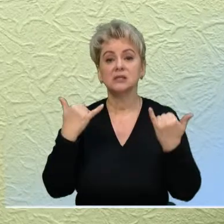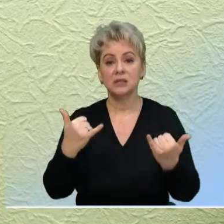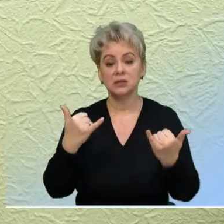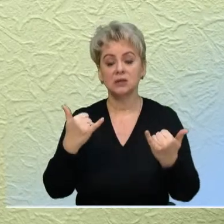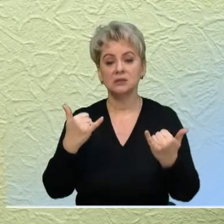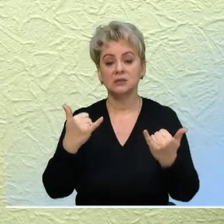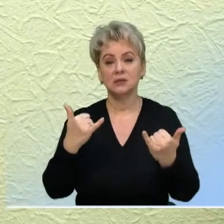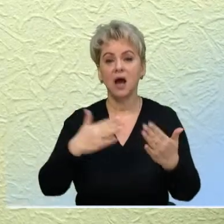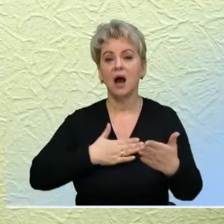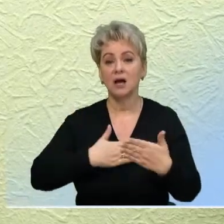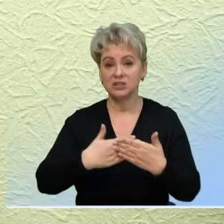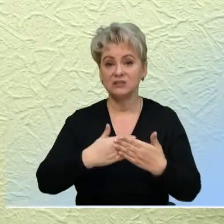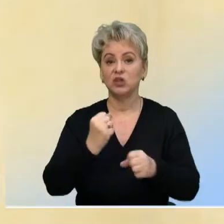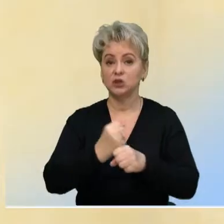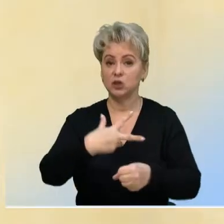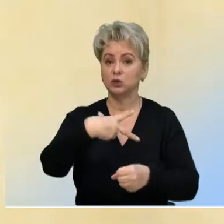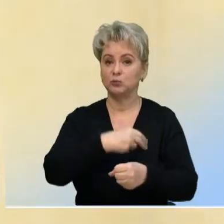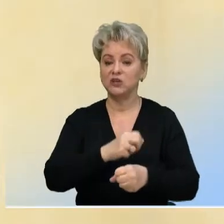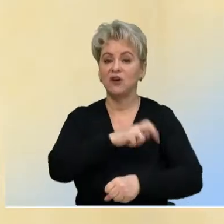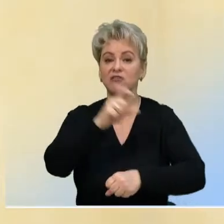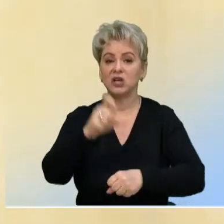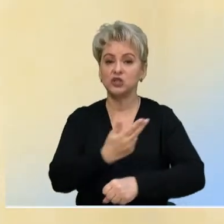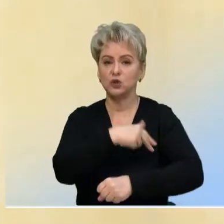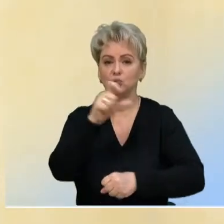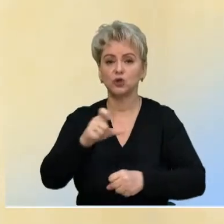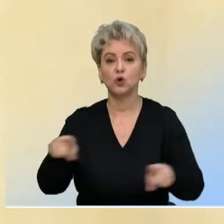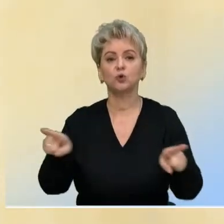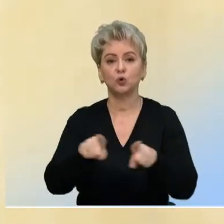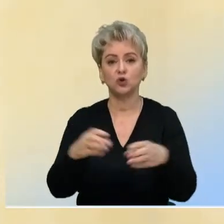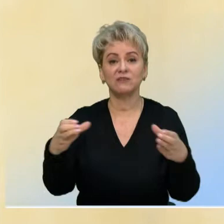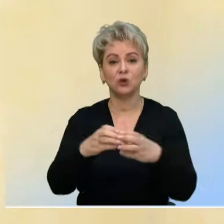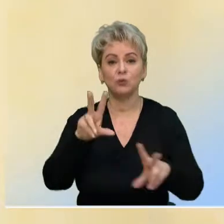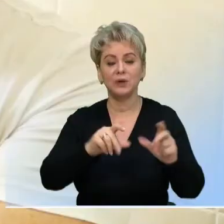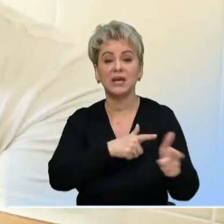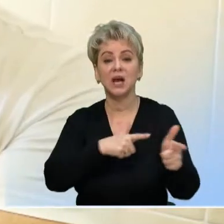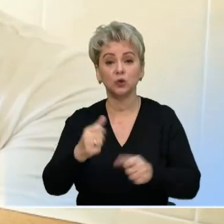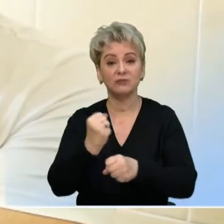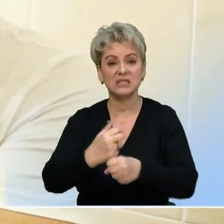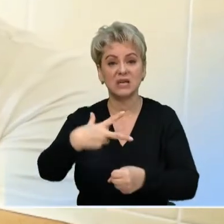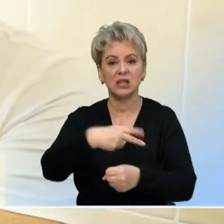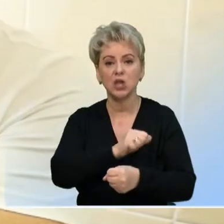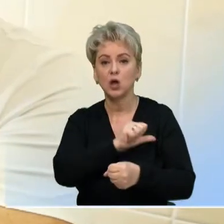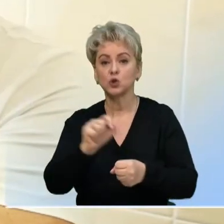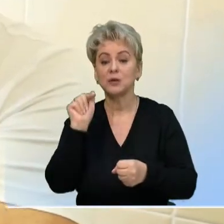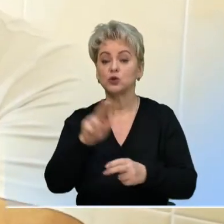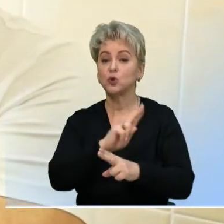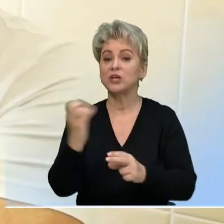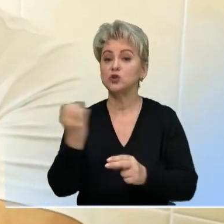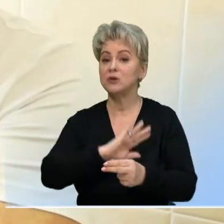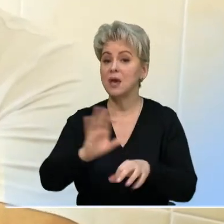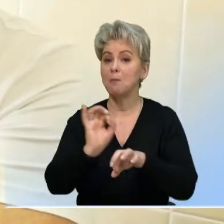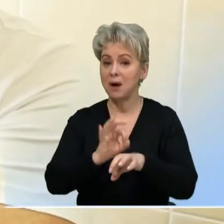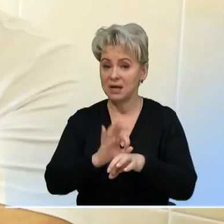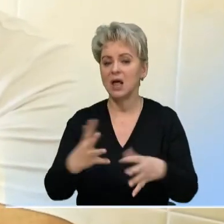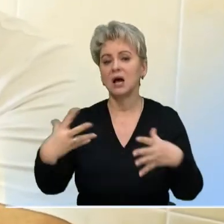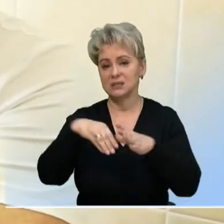сейчас активно прививаются. Врачи и медсестры тоже в группе риска. И они готовы вакцинироваться. Особенно те, кто еще не переболел ковидом,